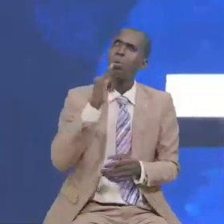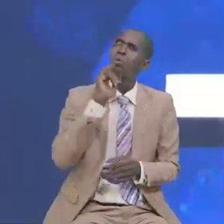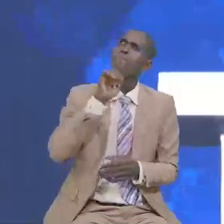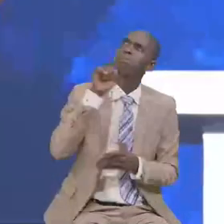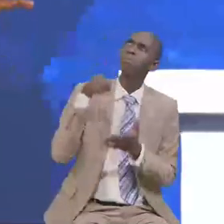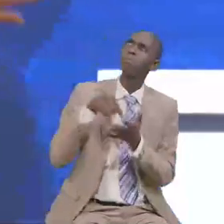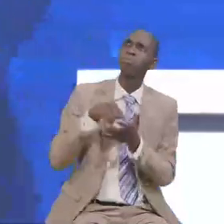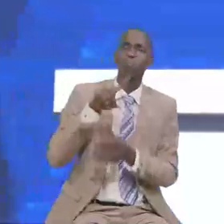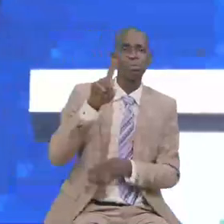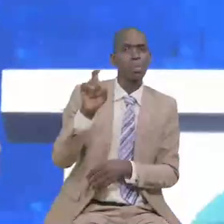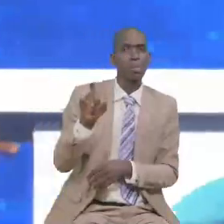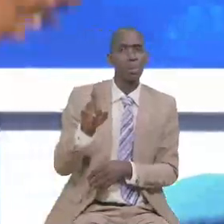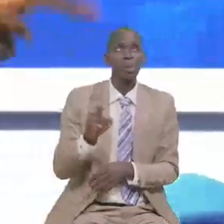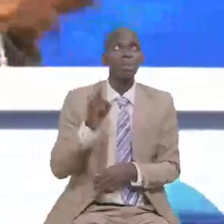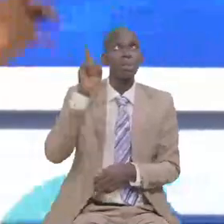est celui-ci?